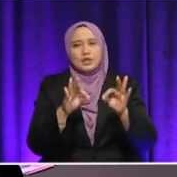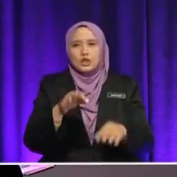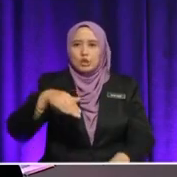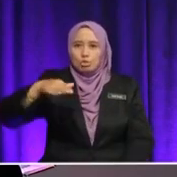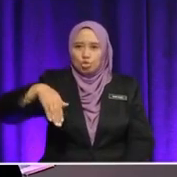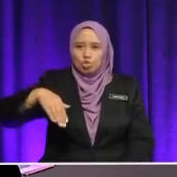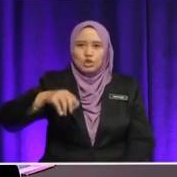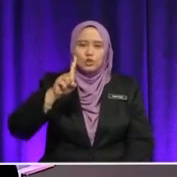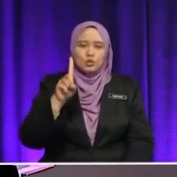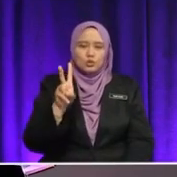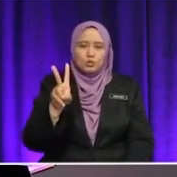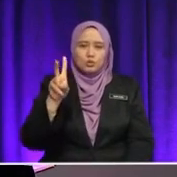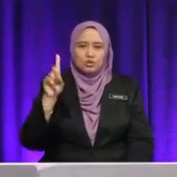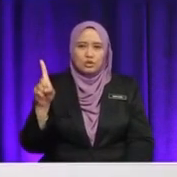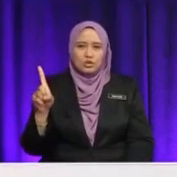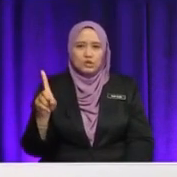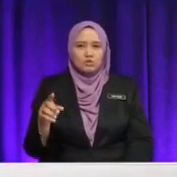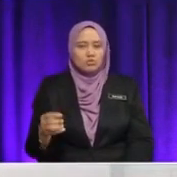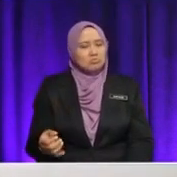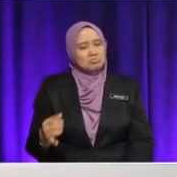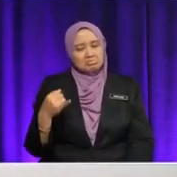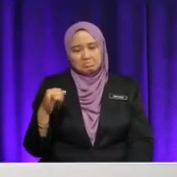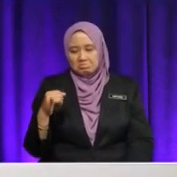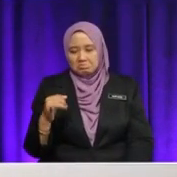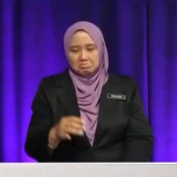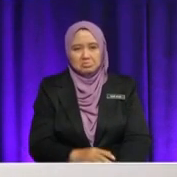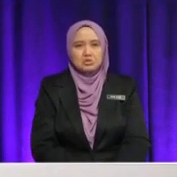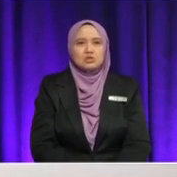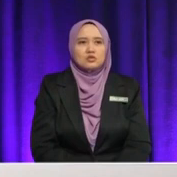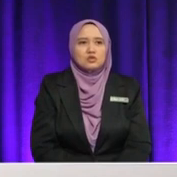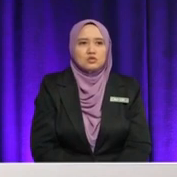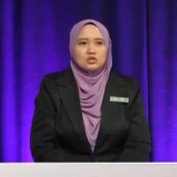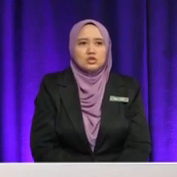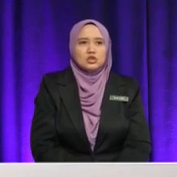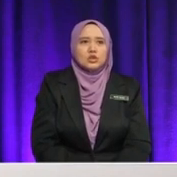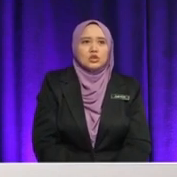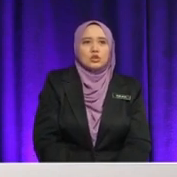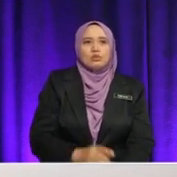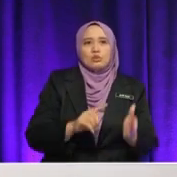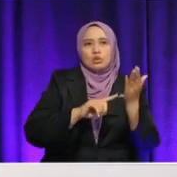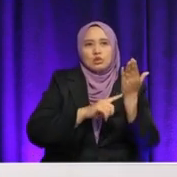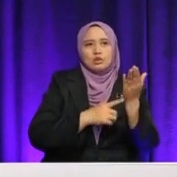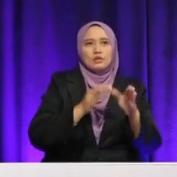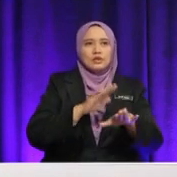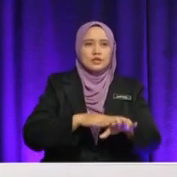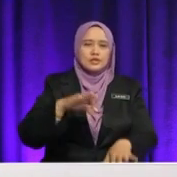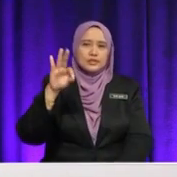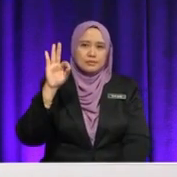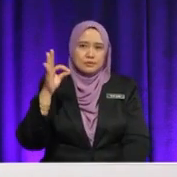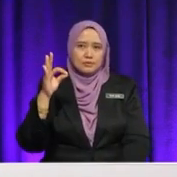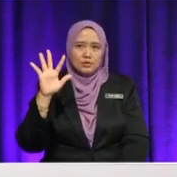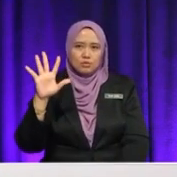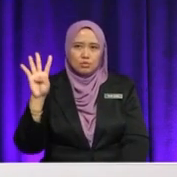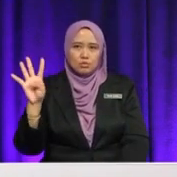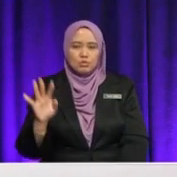masih belum 21 tahun baik dan ide cara ini pada tahun 1954 betul egopay dan untuknya